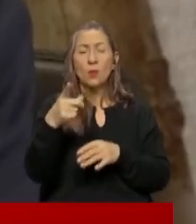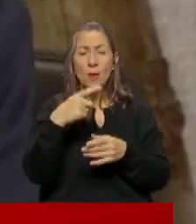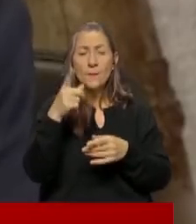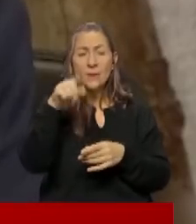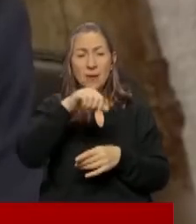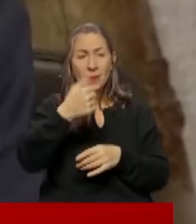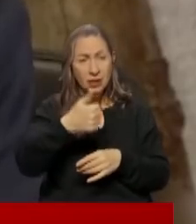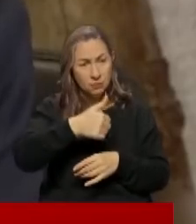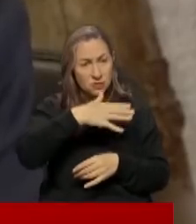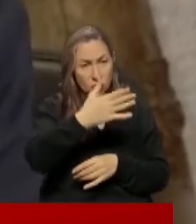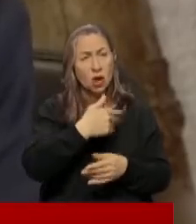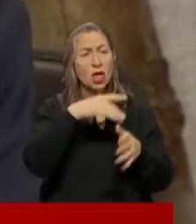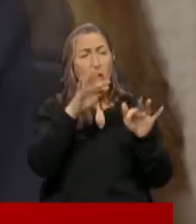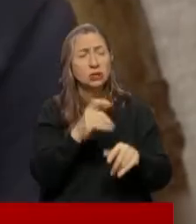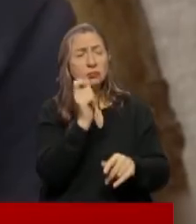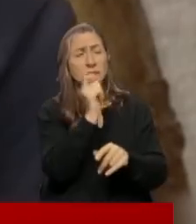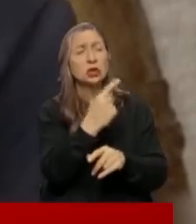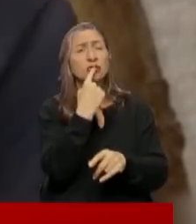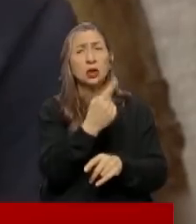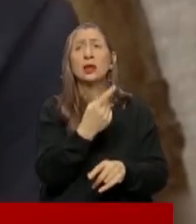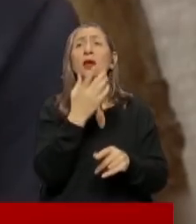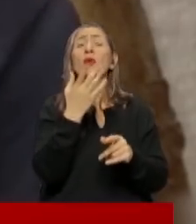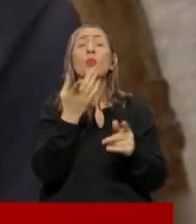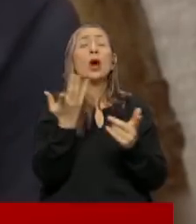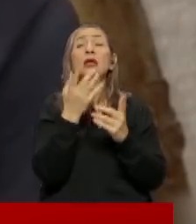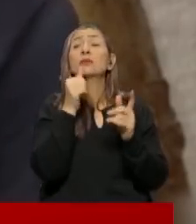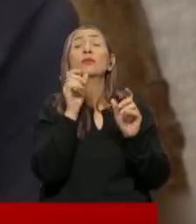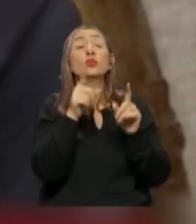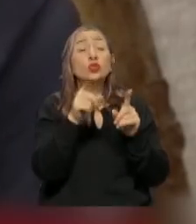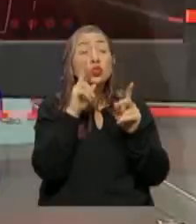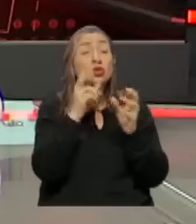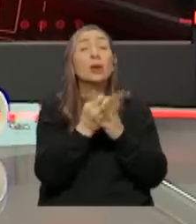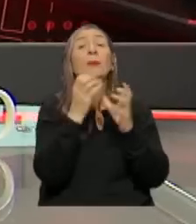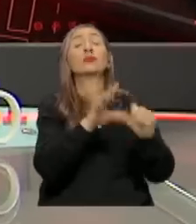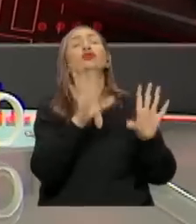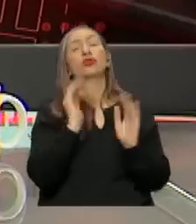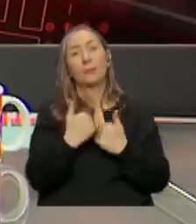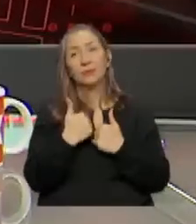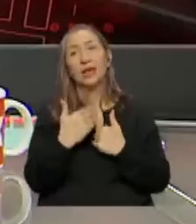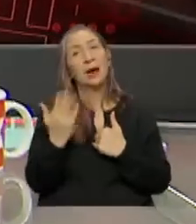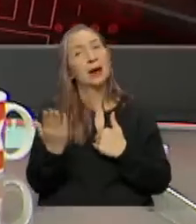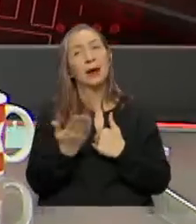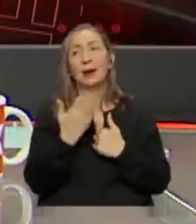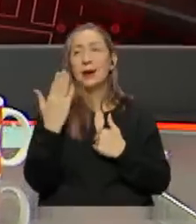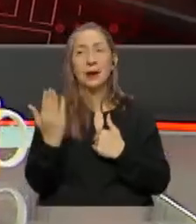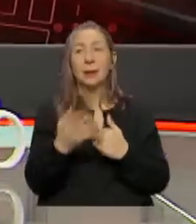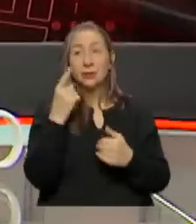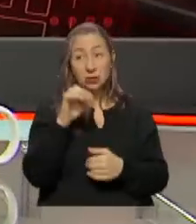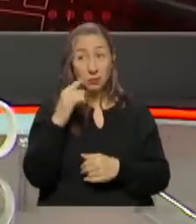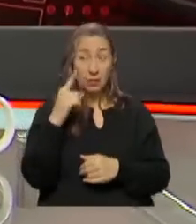Maliye Bakanı biliyor. Yazdım, söyledim. Vergi neticene kadar hiç bırakmam onu. Ah ah, şimdi